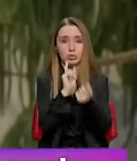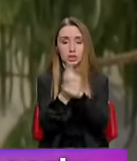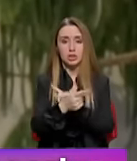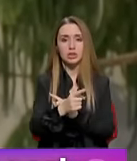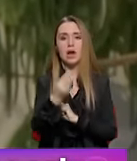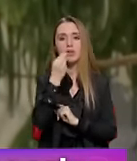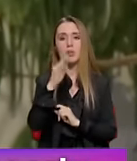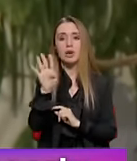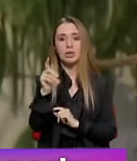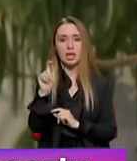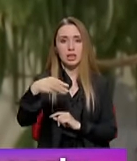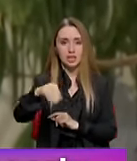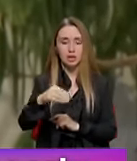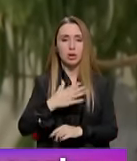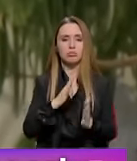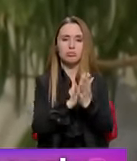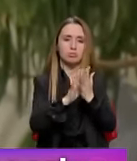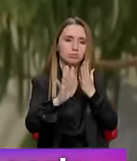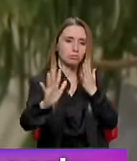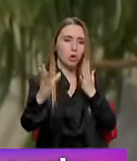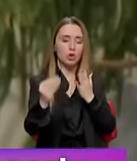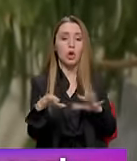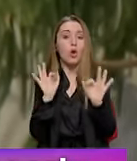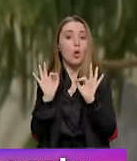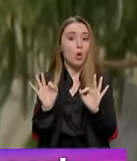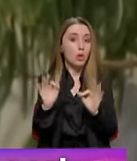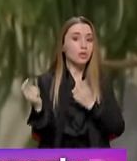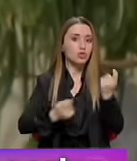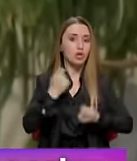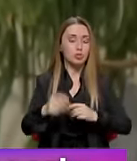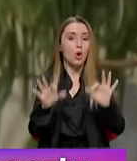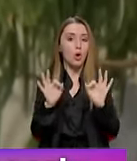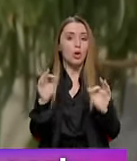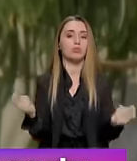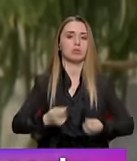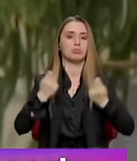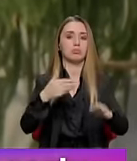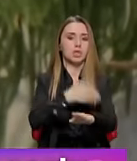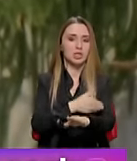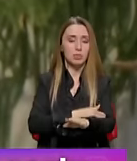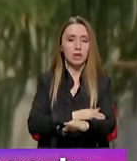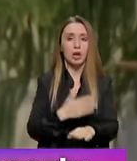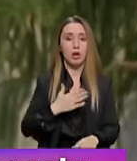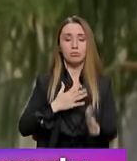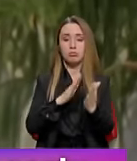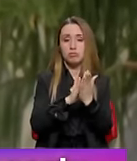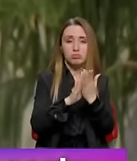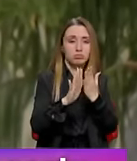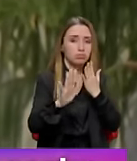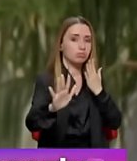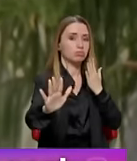liradan satılıyor ve önünde de kuyruklar oluşuyor önemli bir çalışma önemli bir çaba bir hizmet ama önündeki kuyruklar o